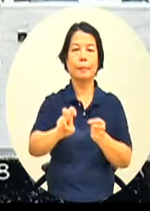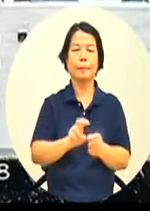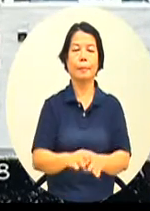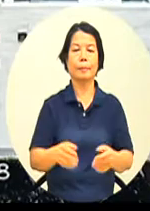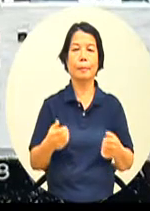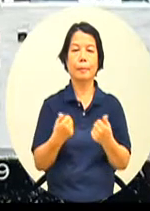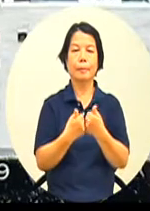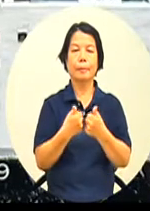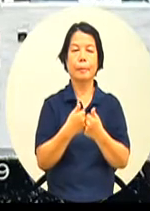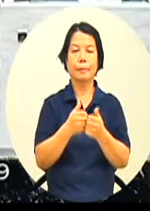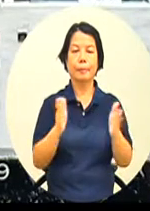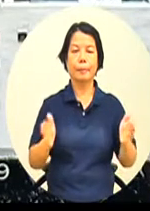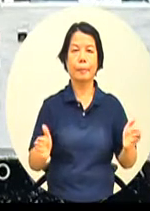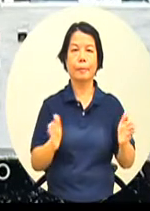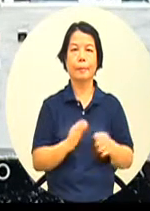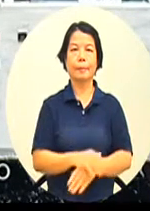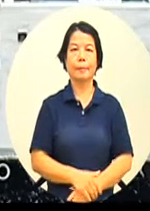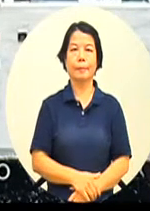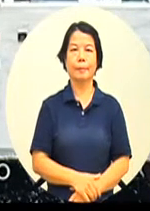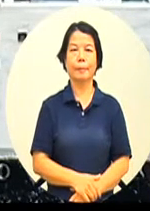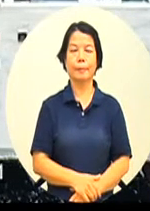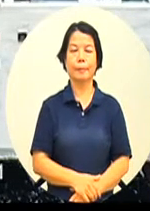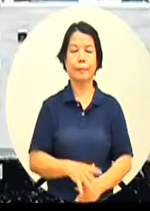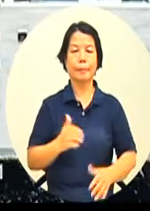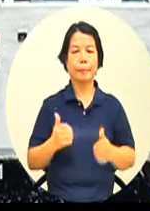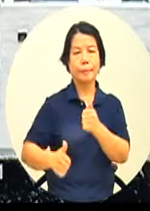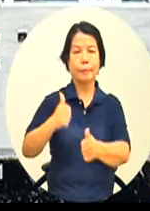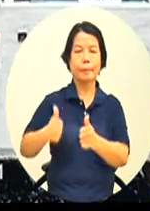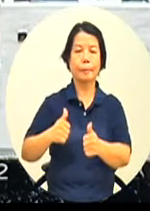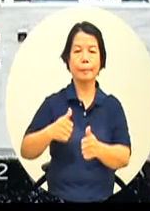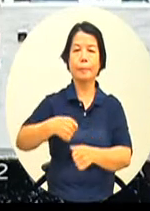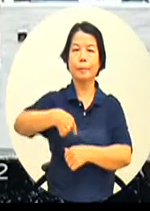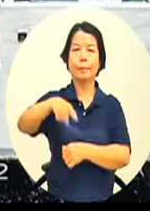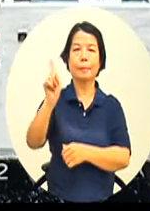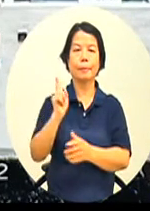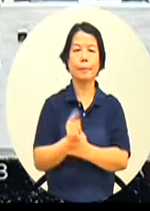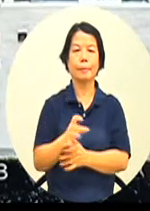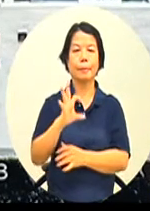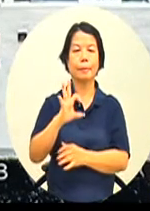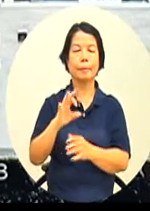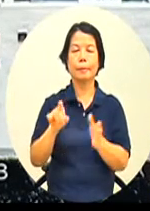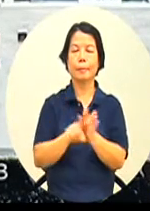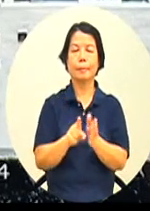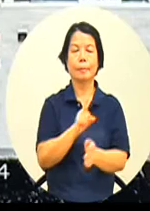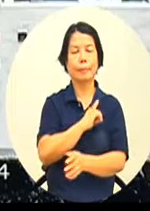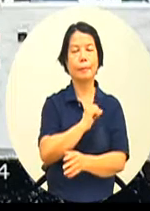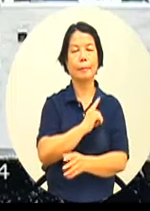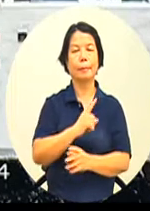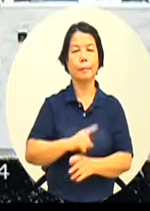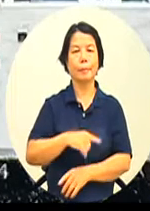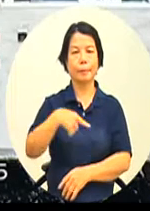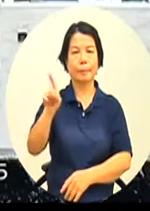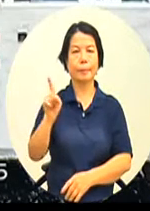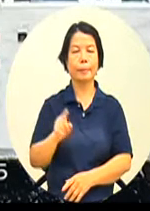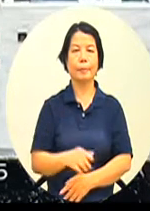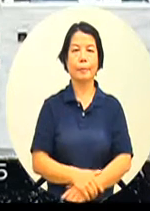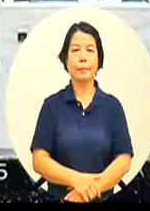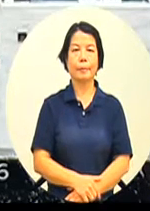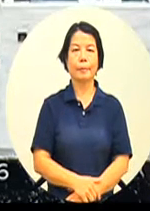间，如果各位所长要去方便的话，就可以自行离去，方便完尽速回来。